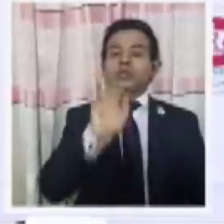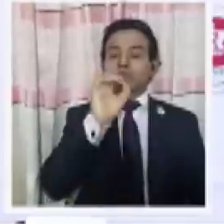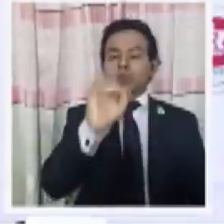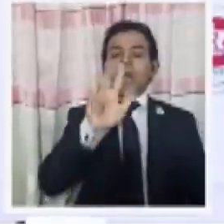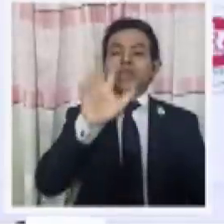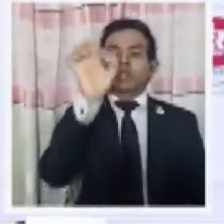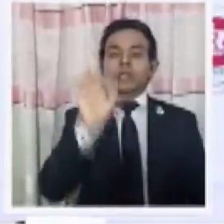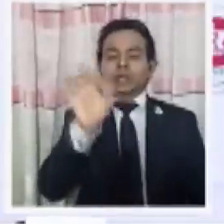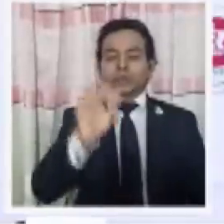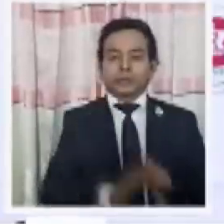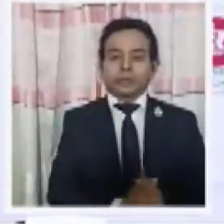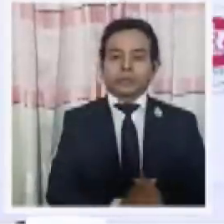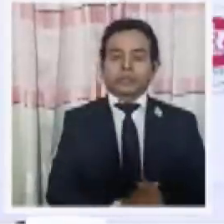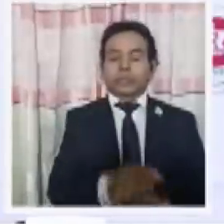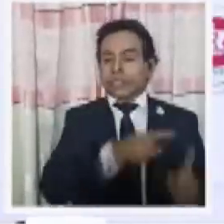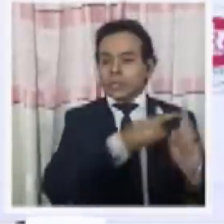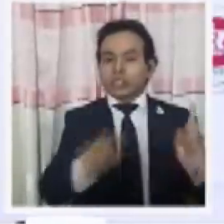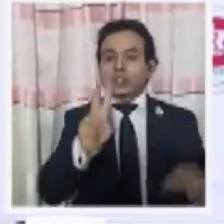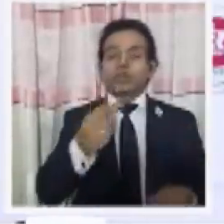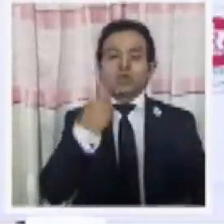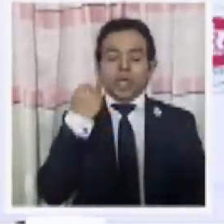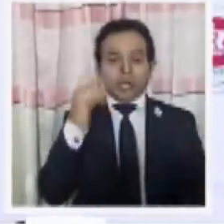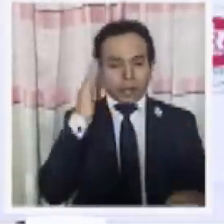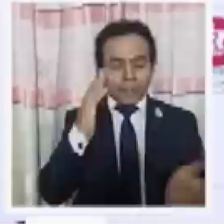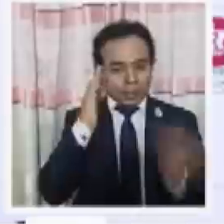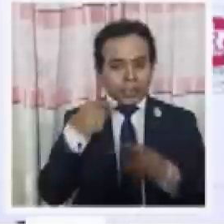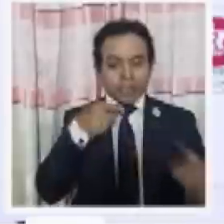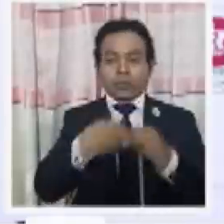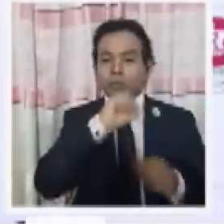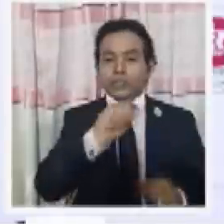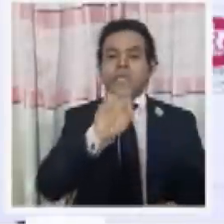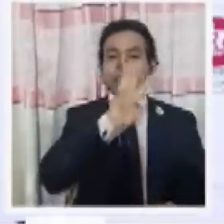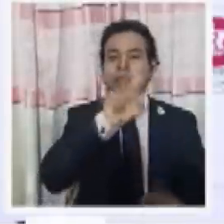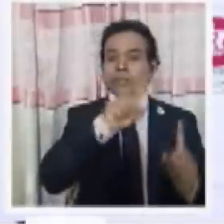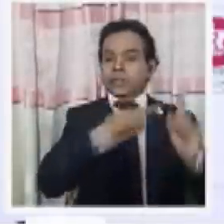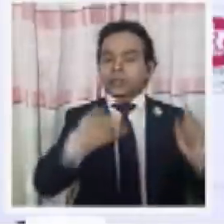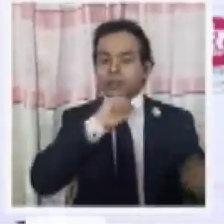78.92% এবং নারী 511 জন, 21.08%।